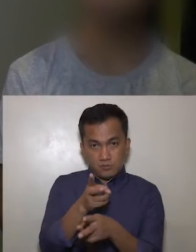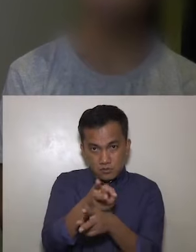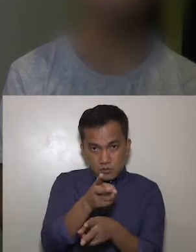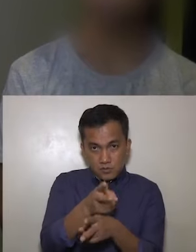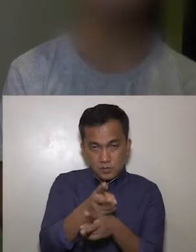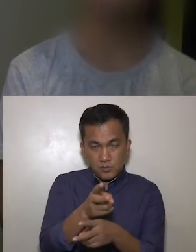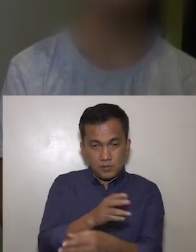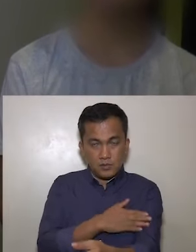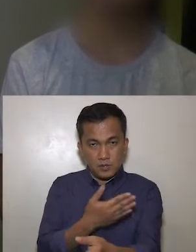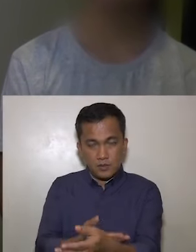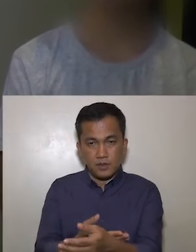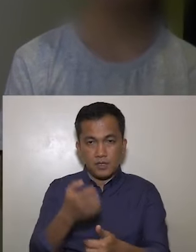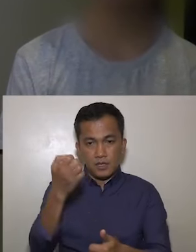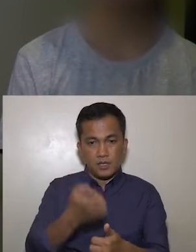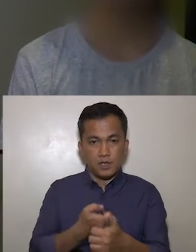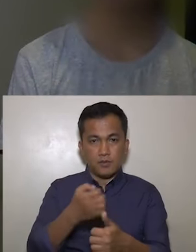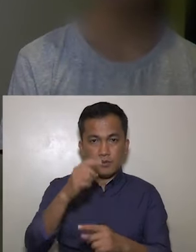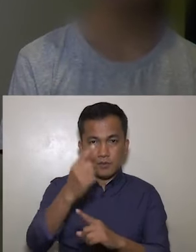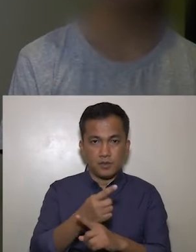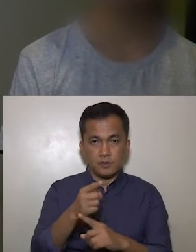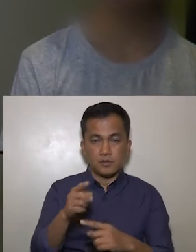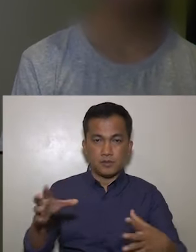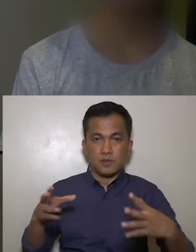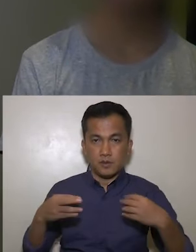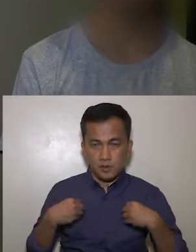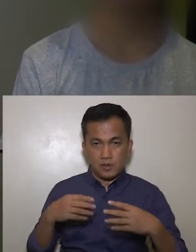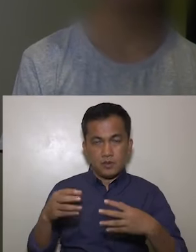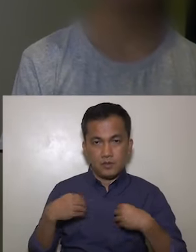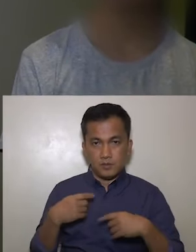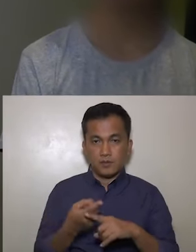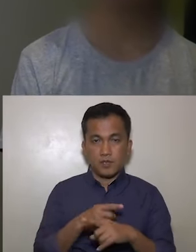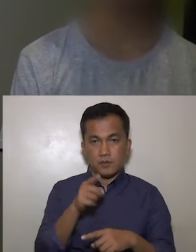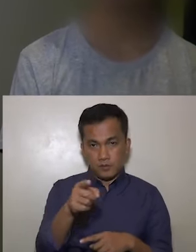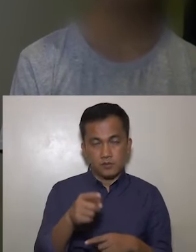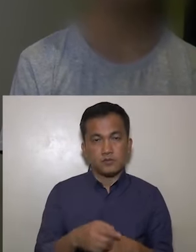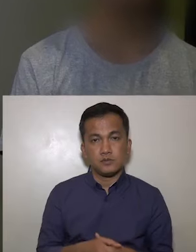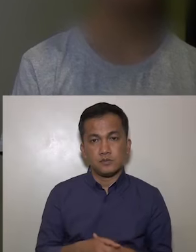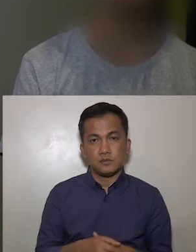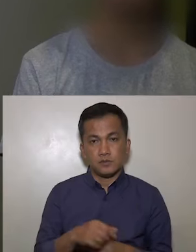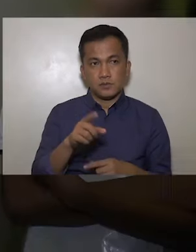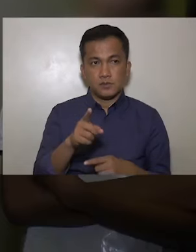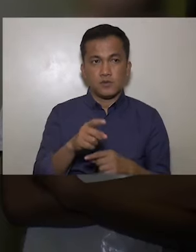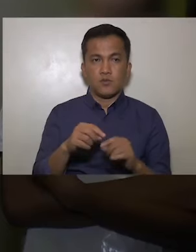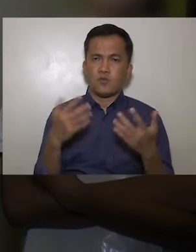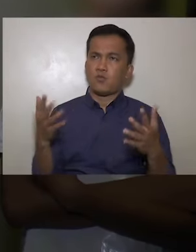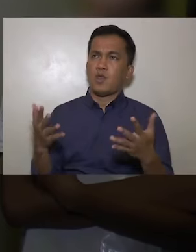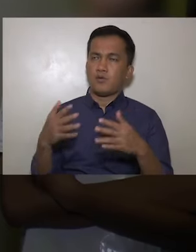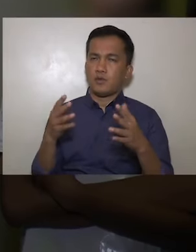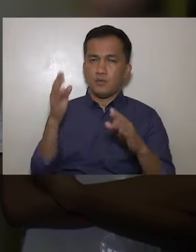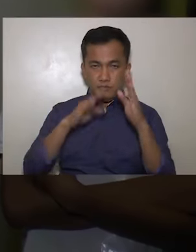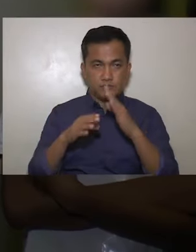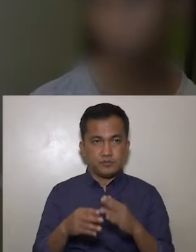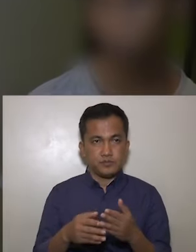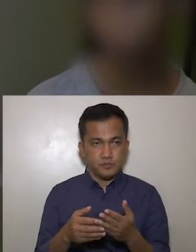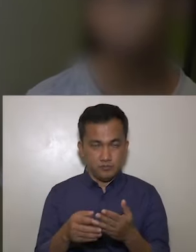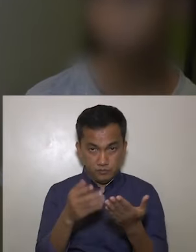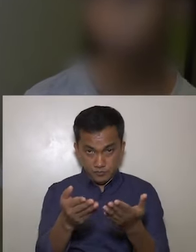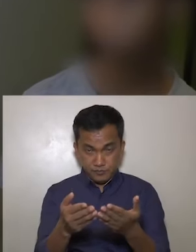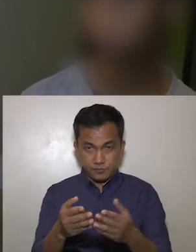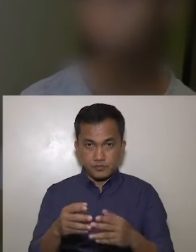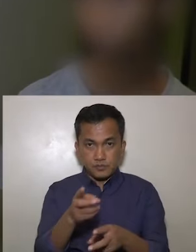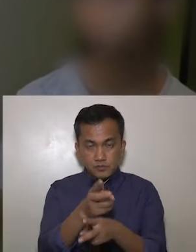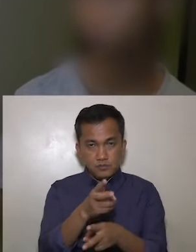I-monitor po namin yung mga anak nyo na every month po talaga may nare-receive po sila mula sa inyo. Ano po? Ay, wala problema. Kayo din